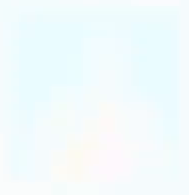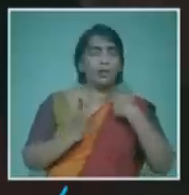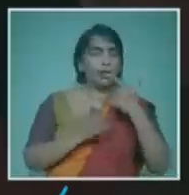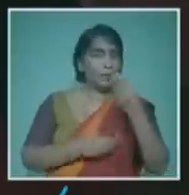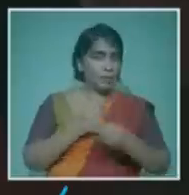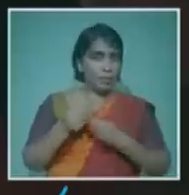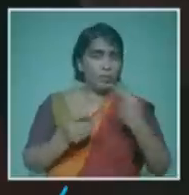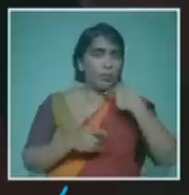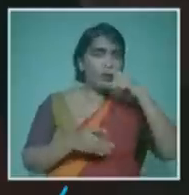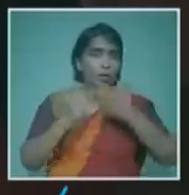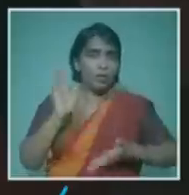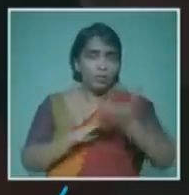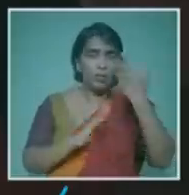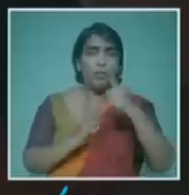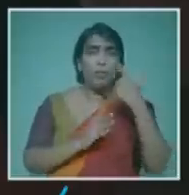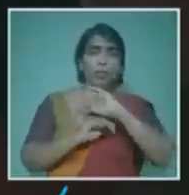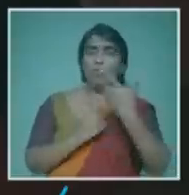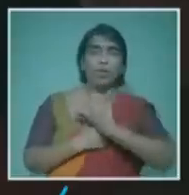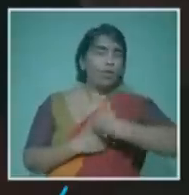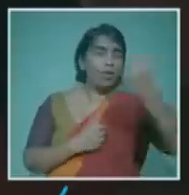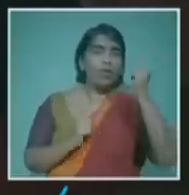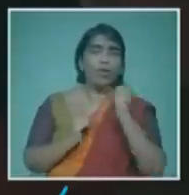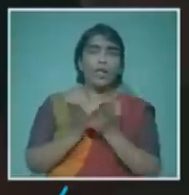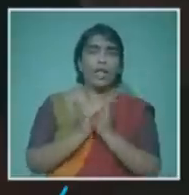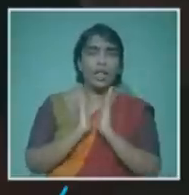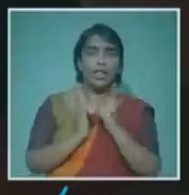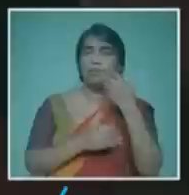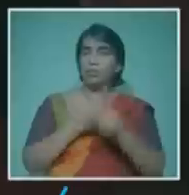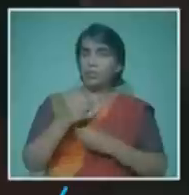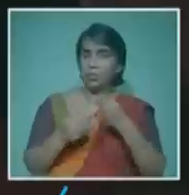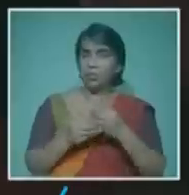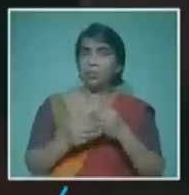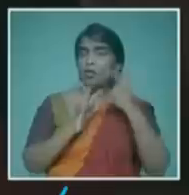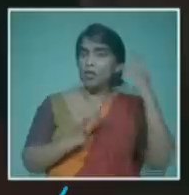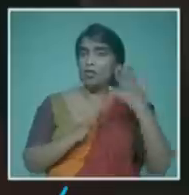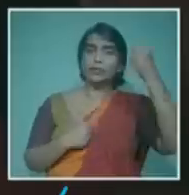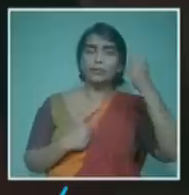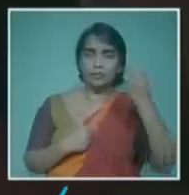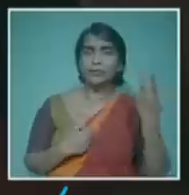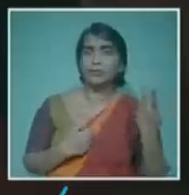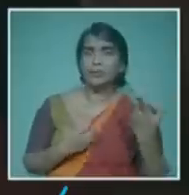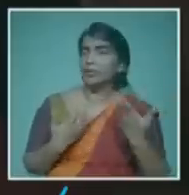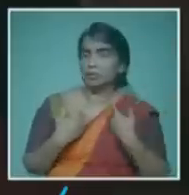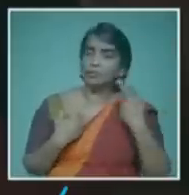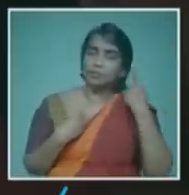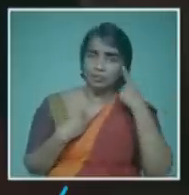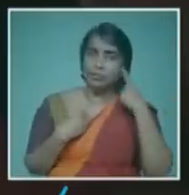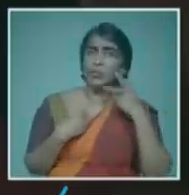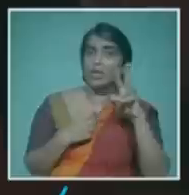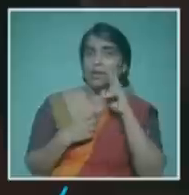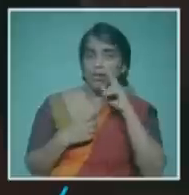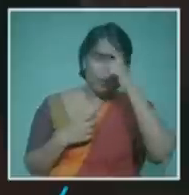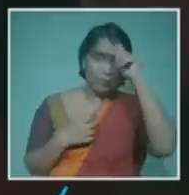ධීවරයෝ මූදු යන්නේ නැතිකොට අපේ මාළු ටික බාගන්නේ කවුද ඉන්දියානු ධීවරයෝ සහ ජාත්‍යන්තර සමාගම් අපි දන්නවා රනිල්